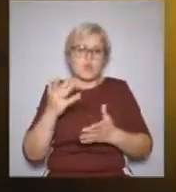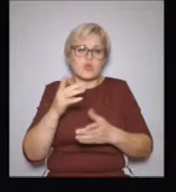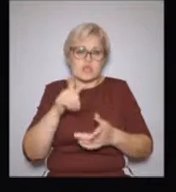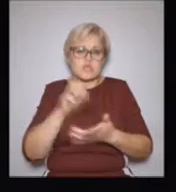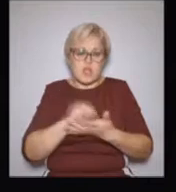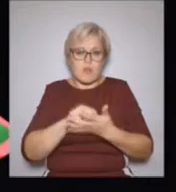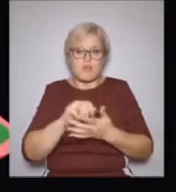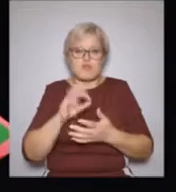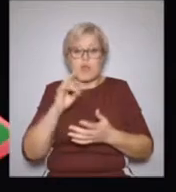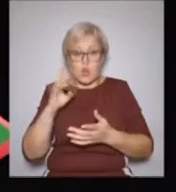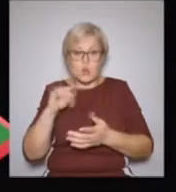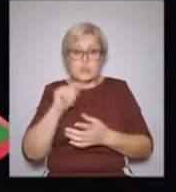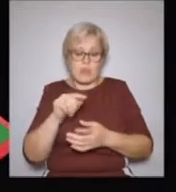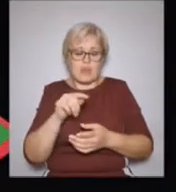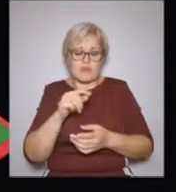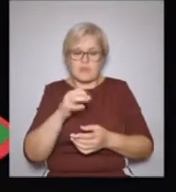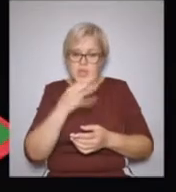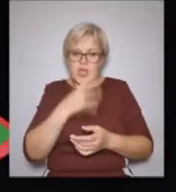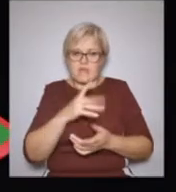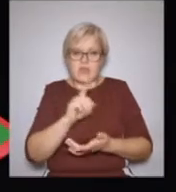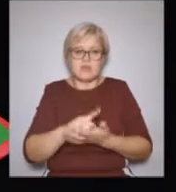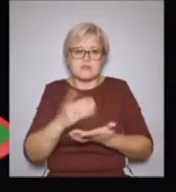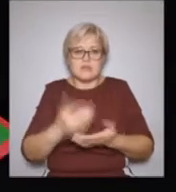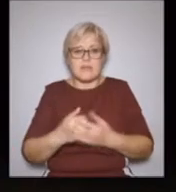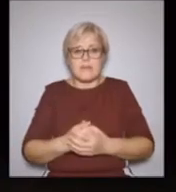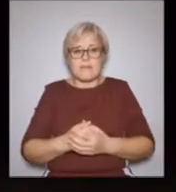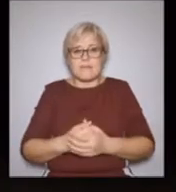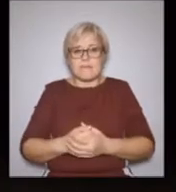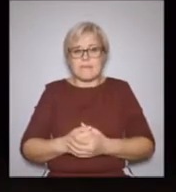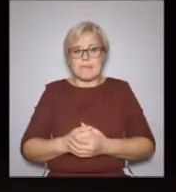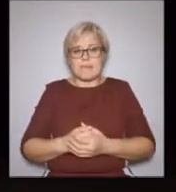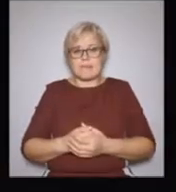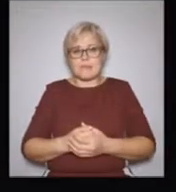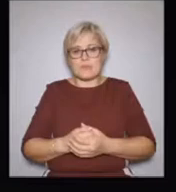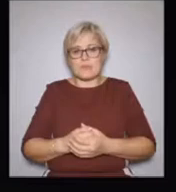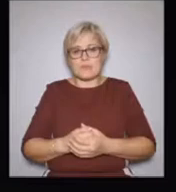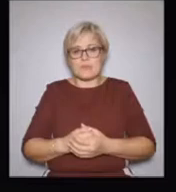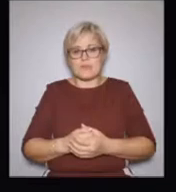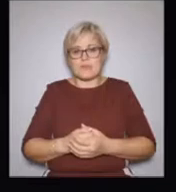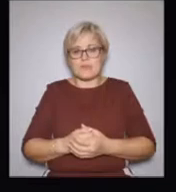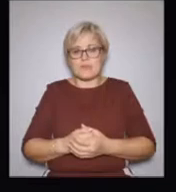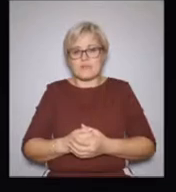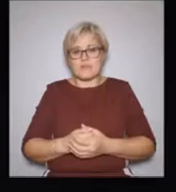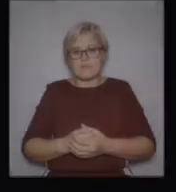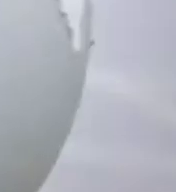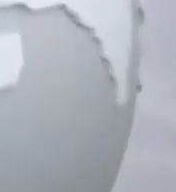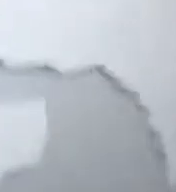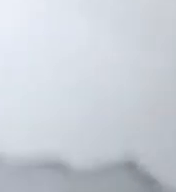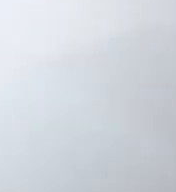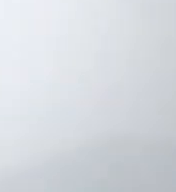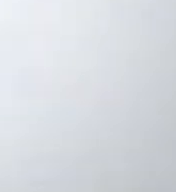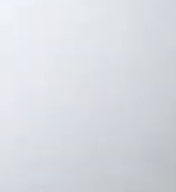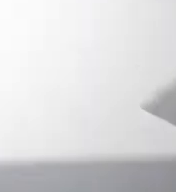престижно конечно не так как чемп отмирают как олимпийские вели на сегодняшний день главное чтобы то делать чем ты занимаешься на тебе нравилось